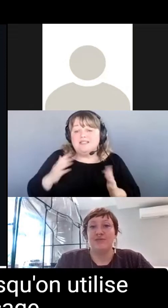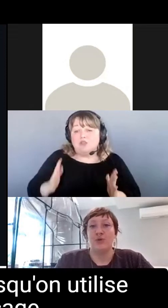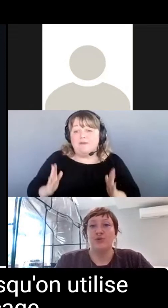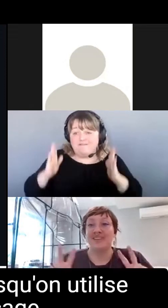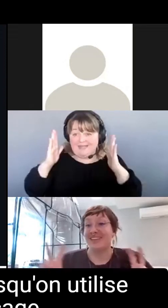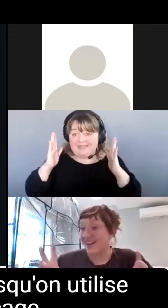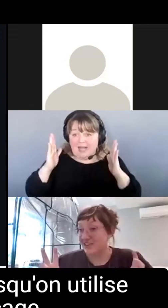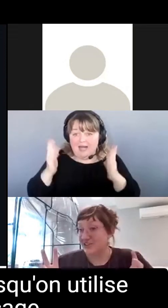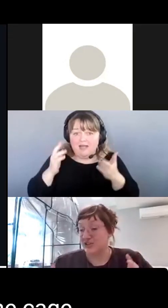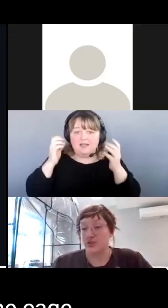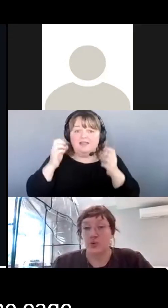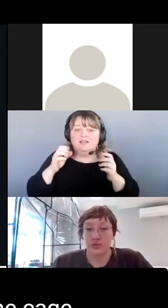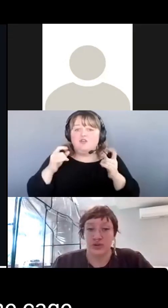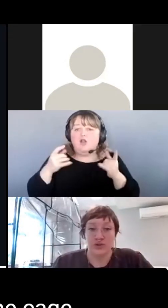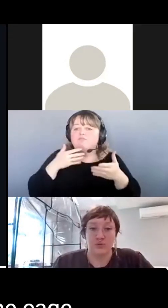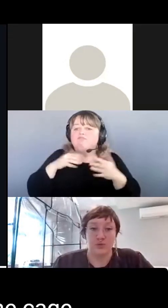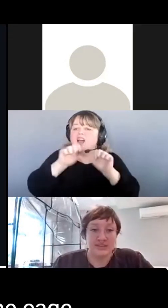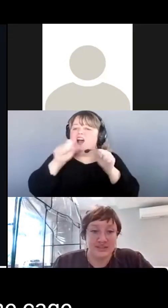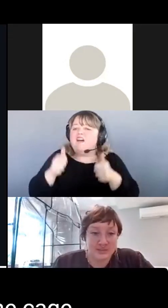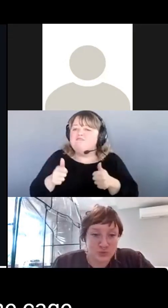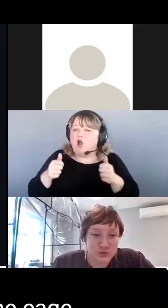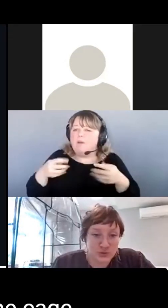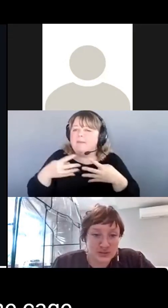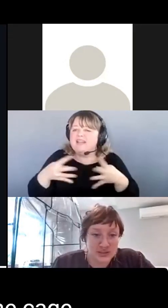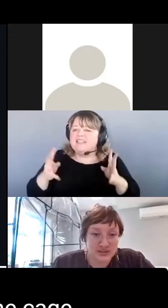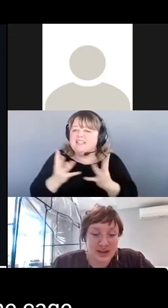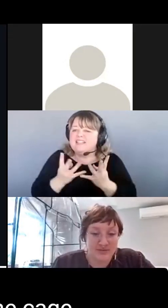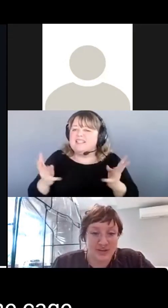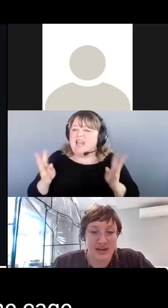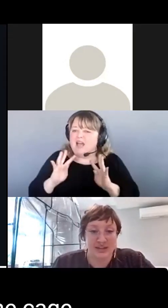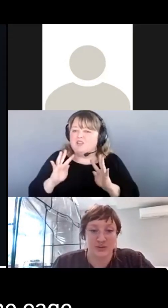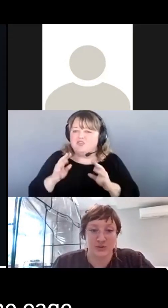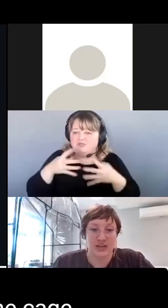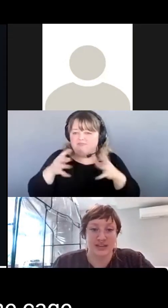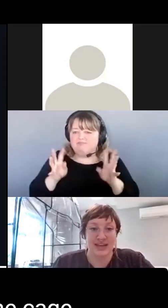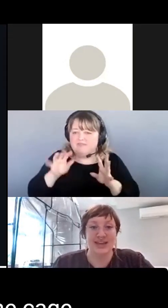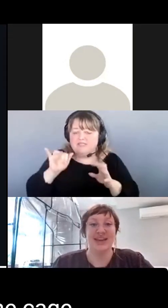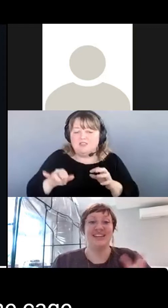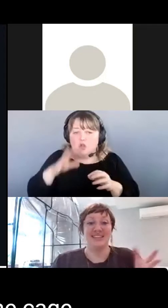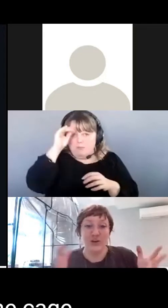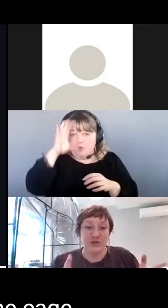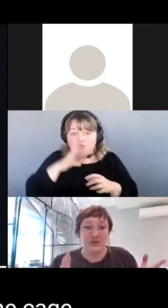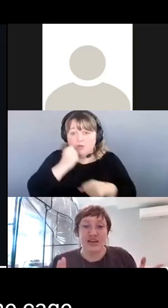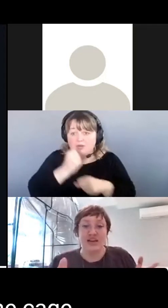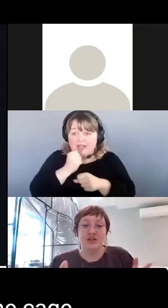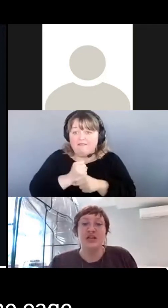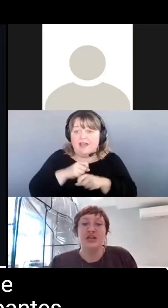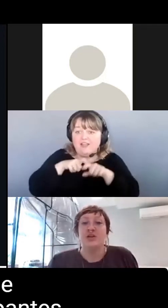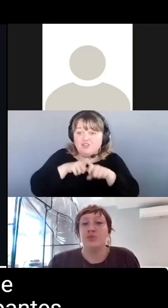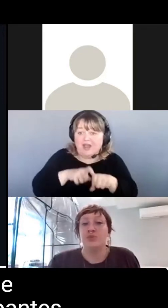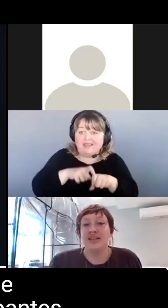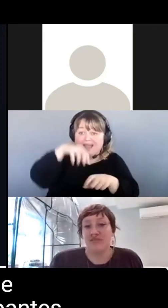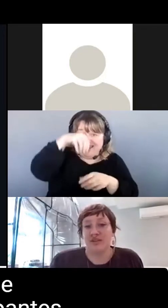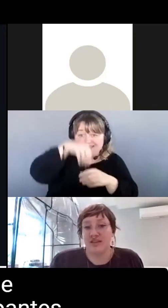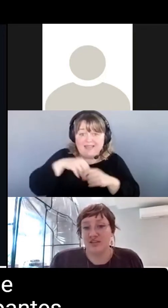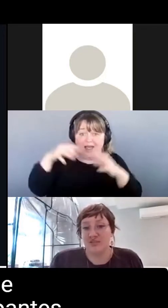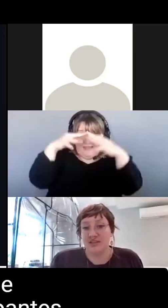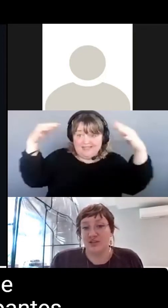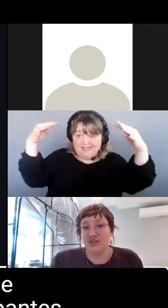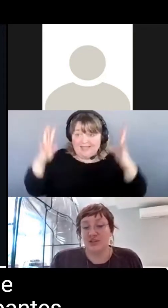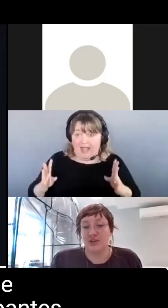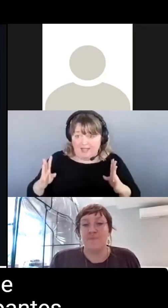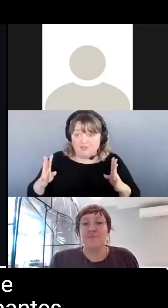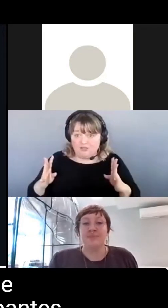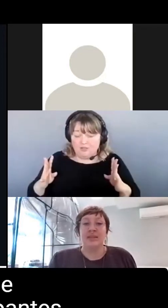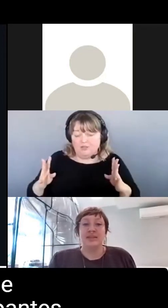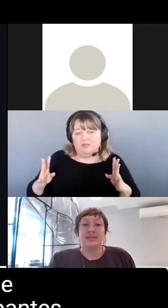la forme de cage. Donc, on voit ici monsieur qui travaille son jardin à l'intérieur d'une cage. Puis, l'avantage avec ça,